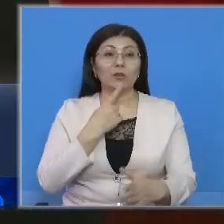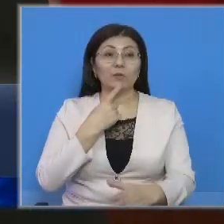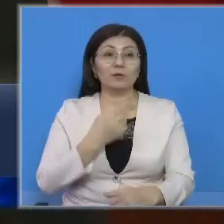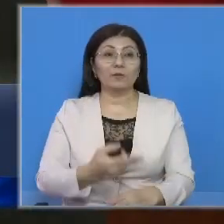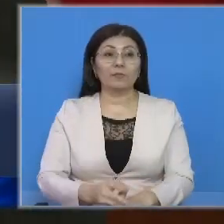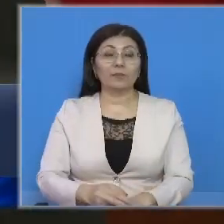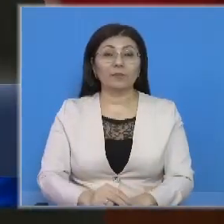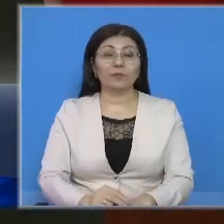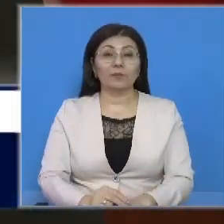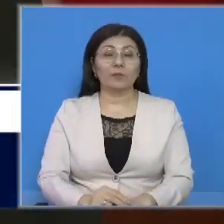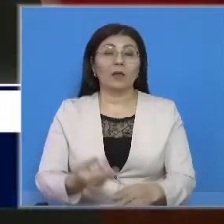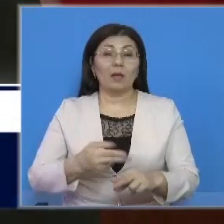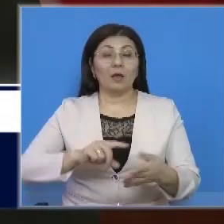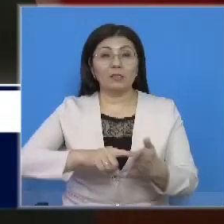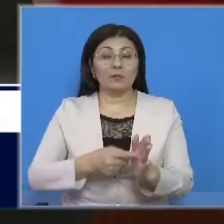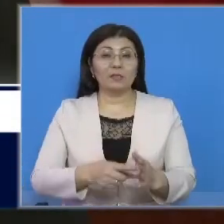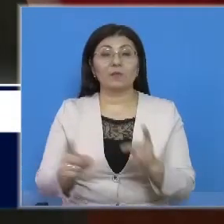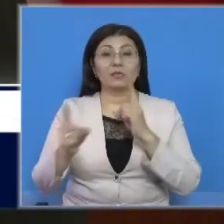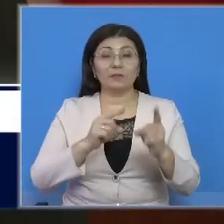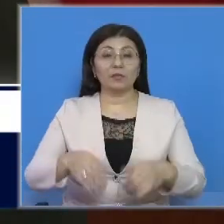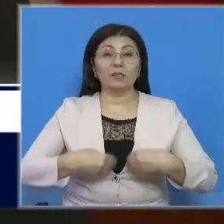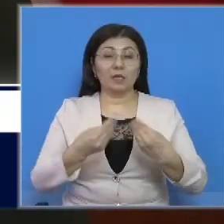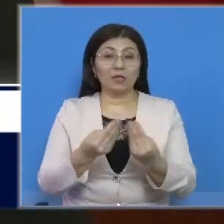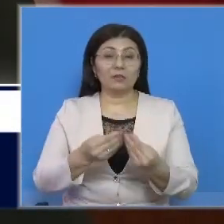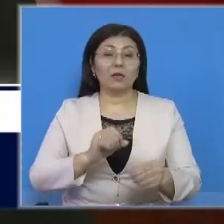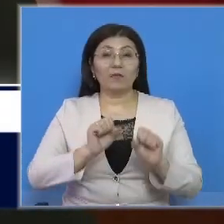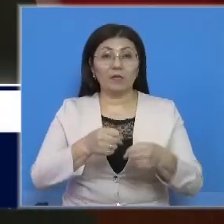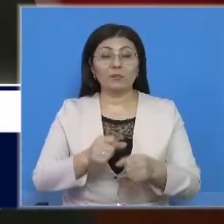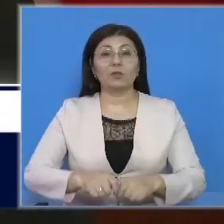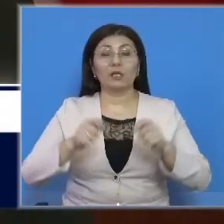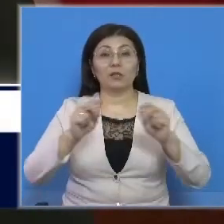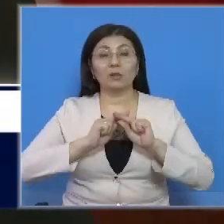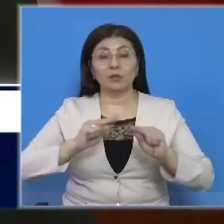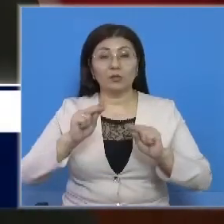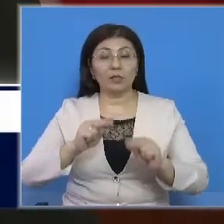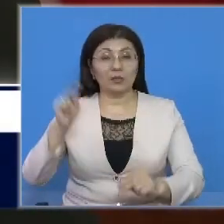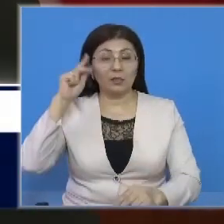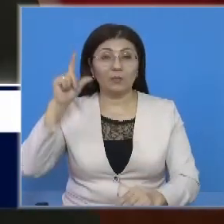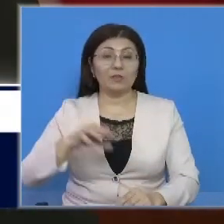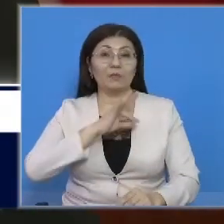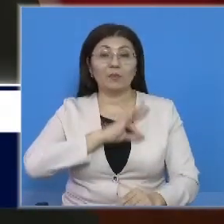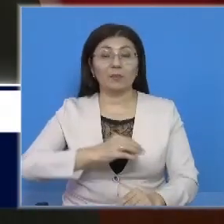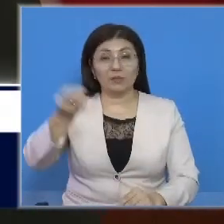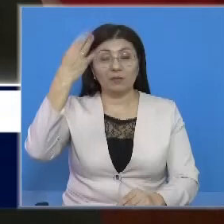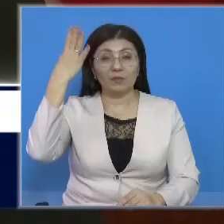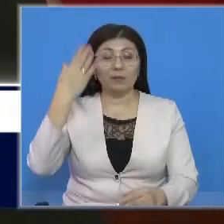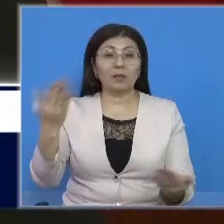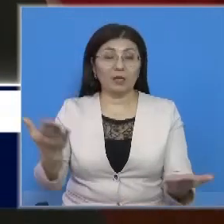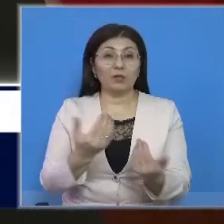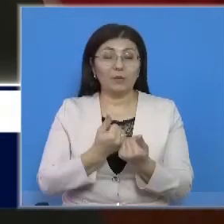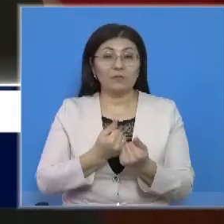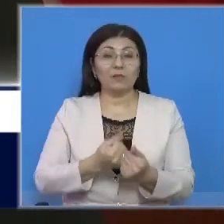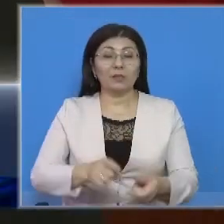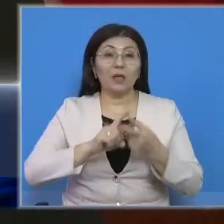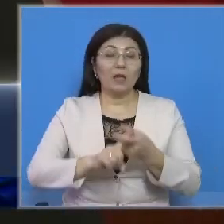был семинар основная цель данного семинара дать возможность ученикам Хотя открытых уроков применять знания которые они приобрели посредством творчества